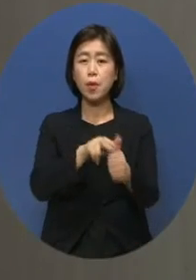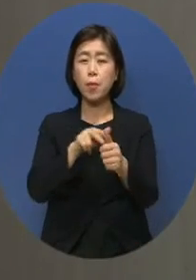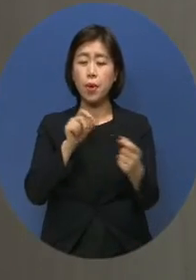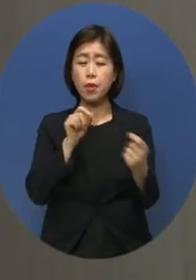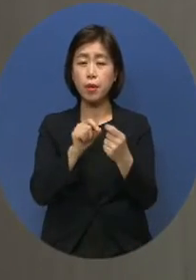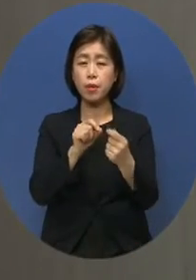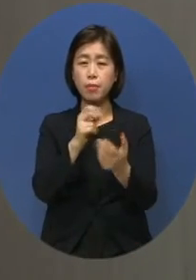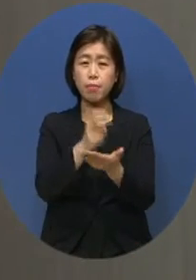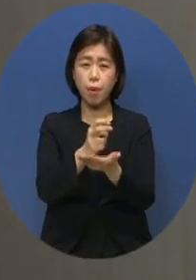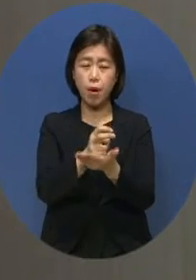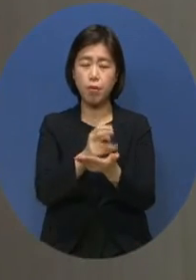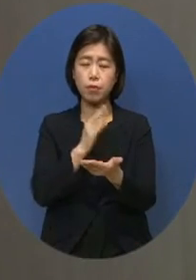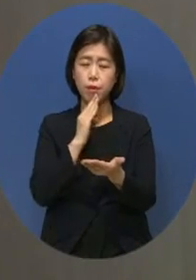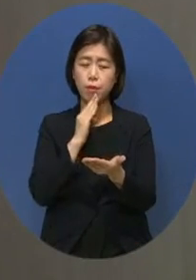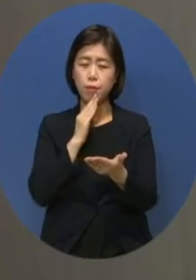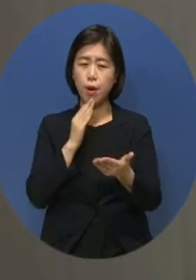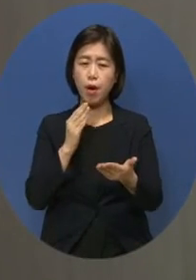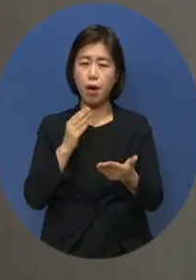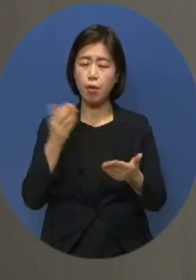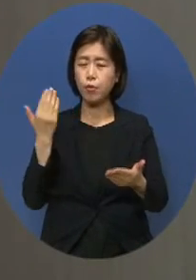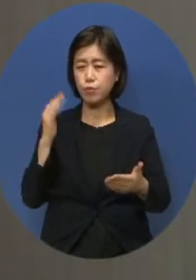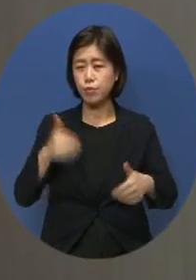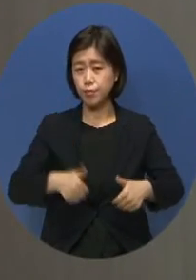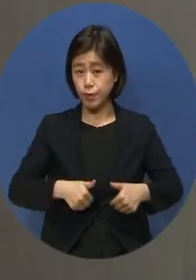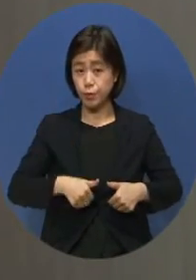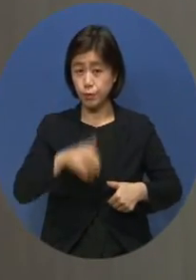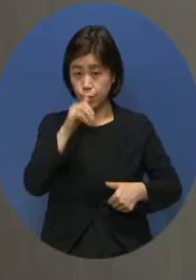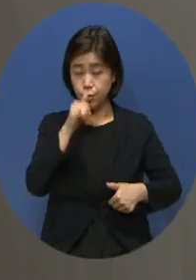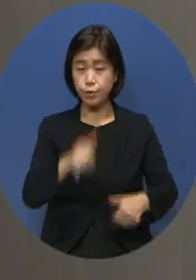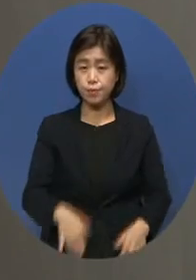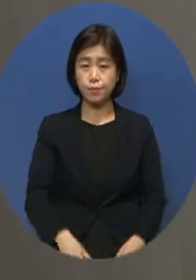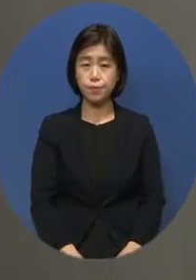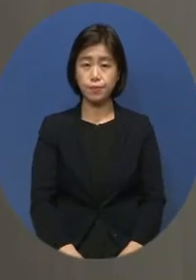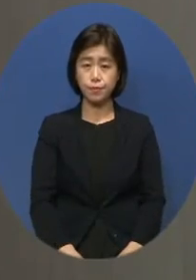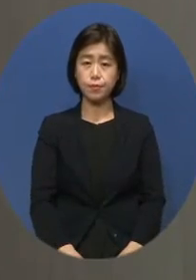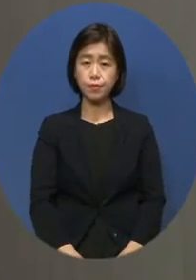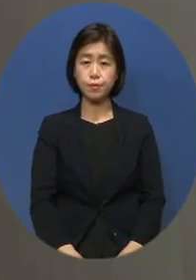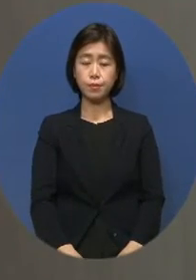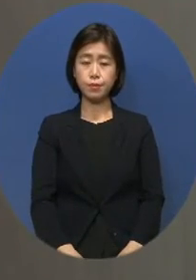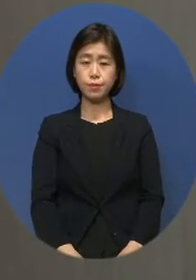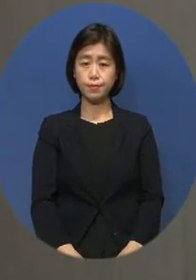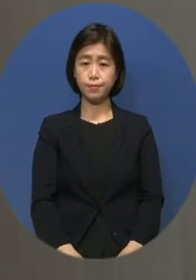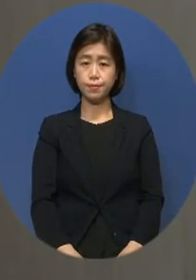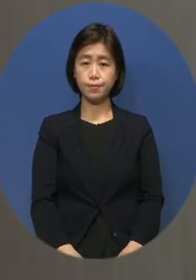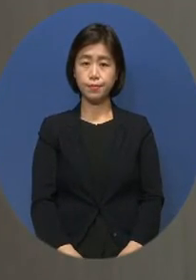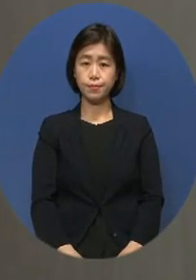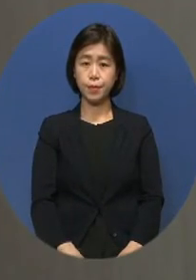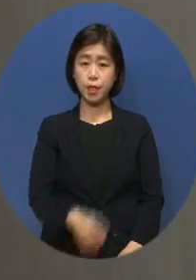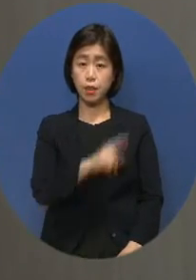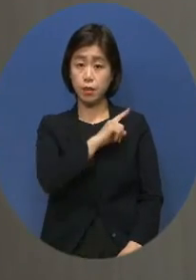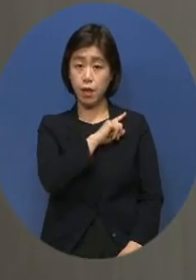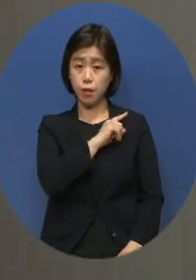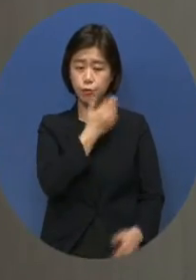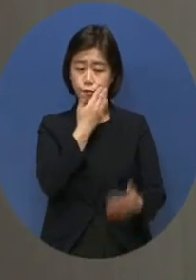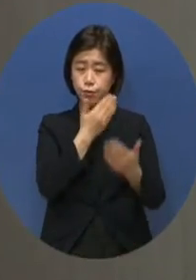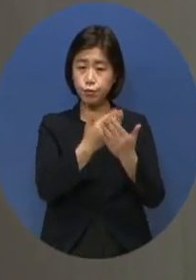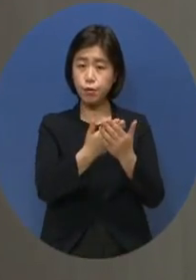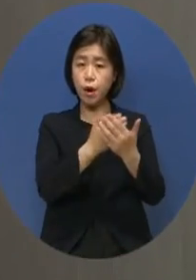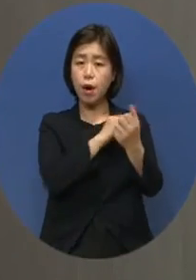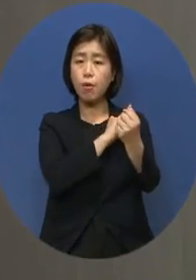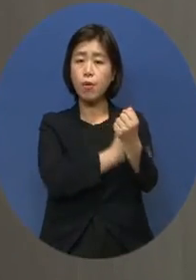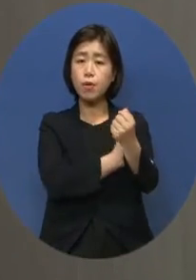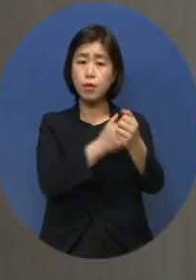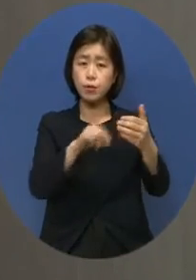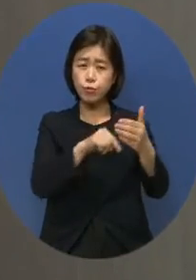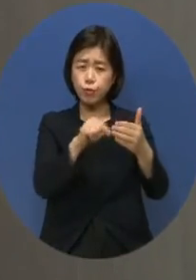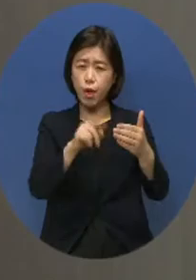정보화된 사회에서 온라인에서의 어떤 정보 교환이라고 하는 것이 너무나 일상적인 사회에서 가장 중요한 권리 중에